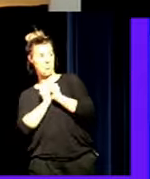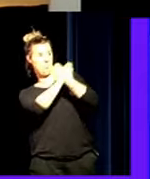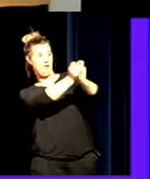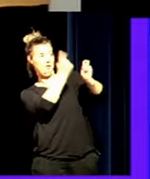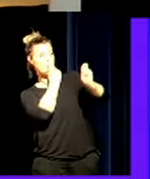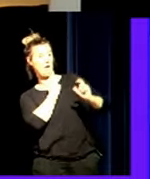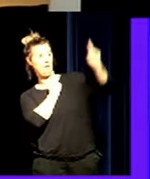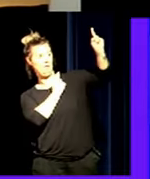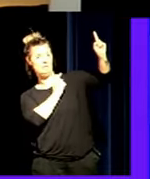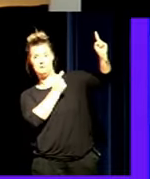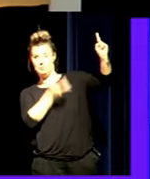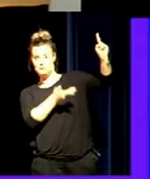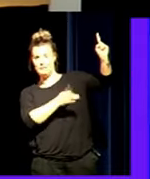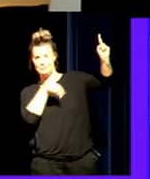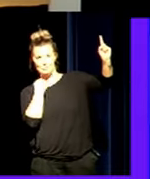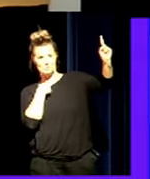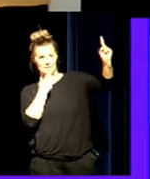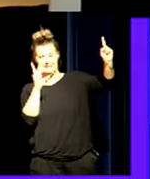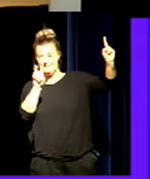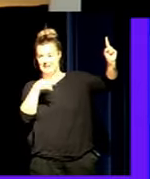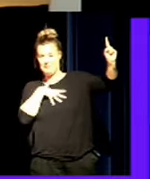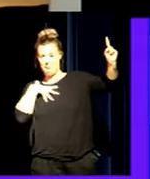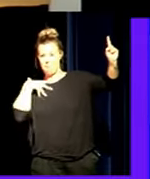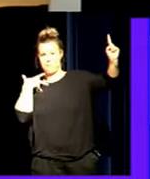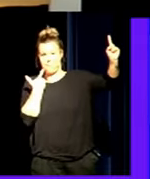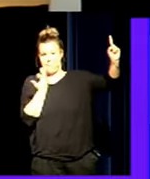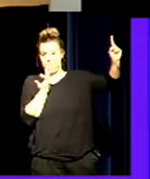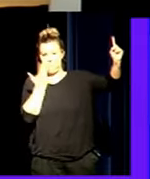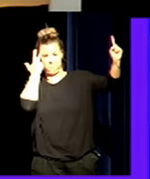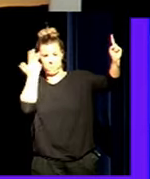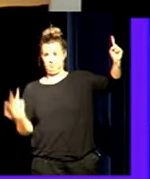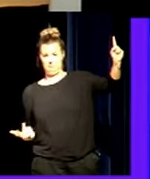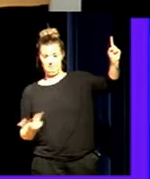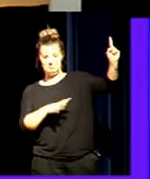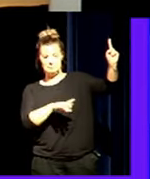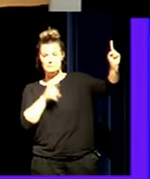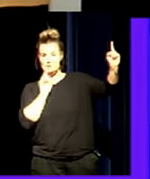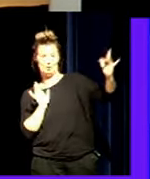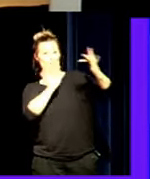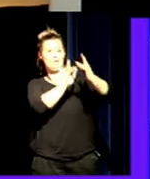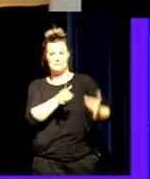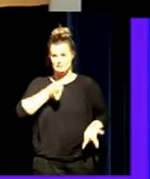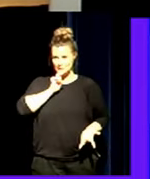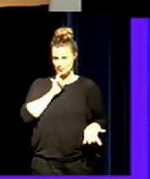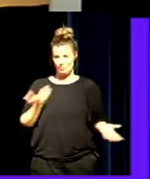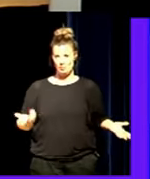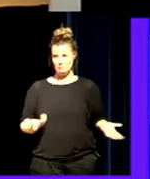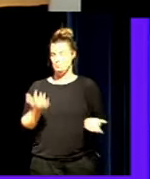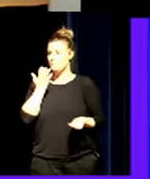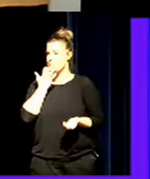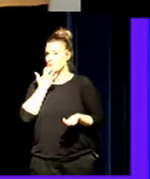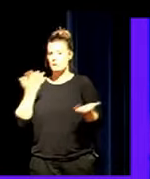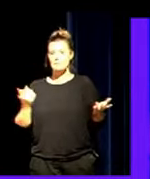asko deskonektatzen gara emozioetatik. Pero nola rekonektatu horregaz. Adibidez, beste kasu praktiko bat